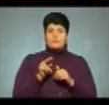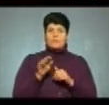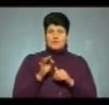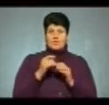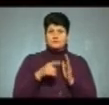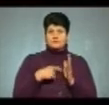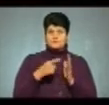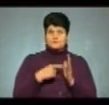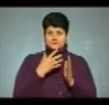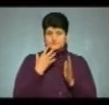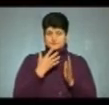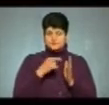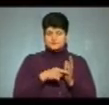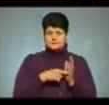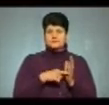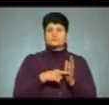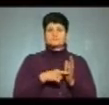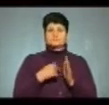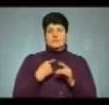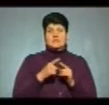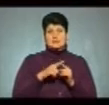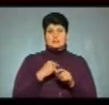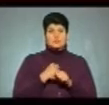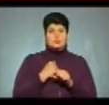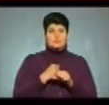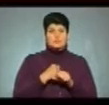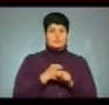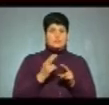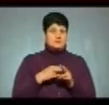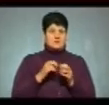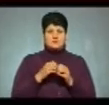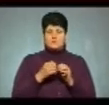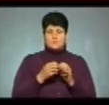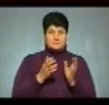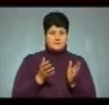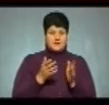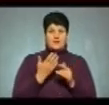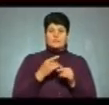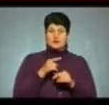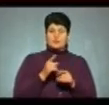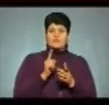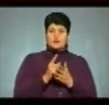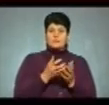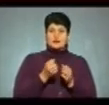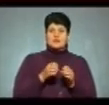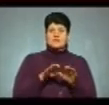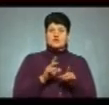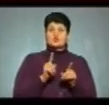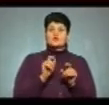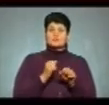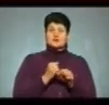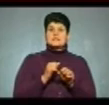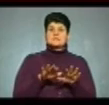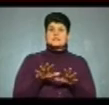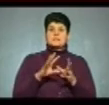приладу теплової енергії, ми це зробимо без заперечень, але вони повинні прийняти рішення, що робити з місцями